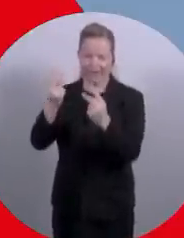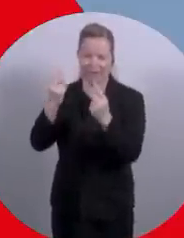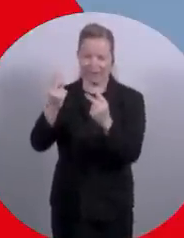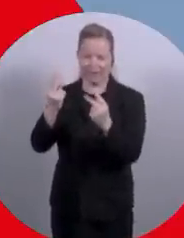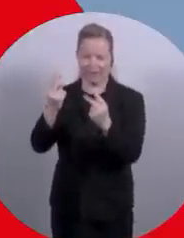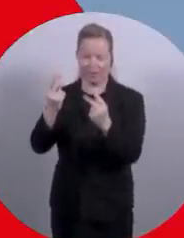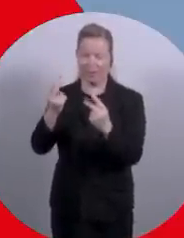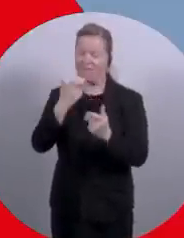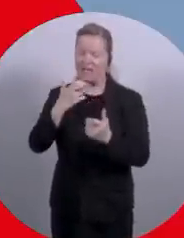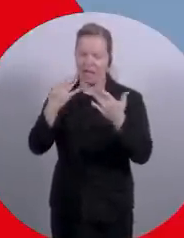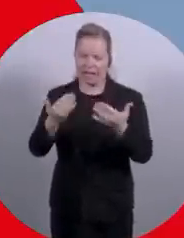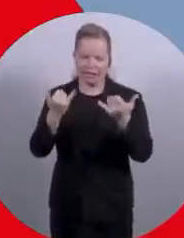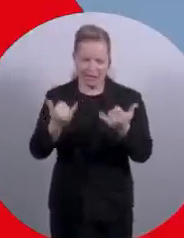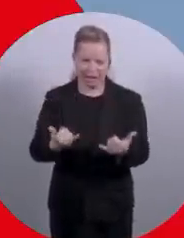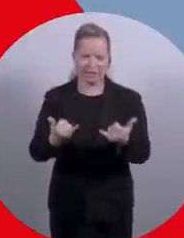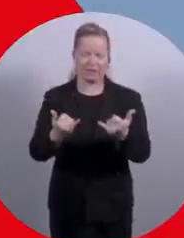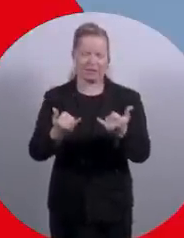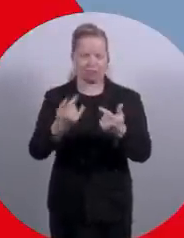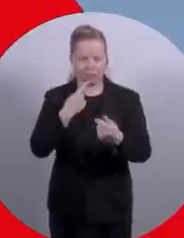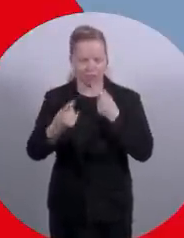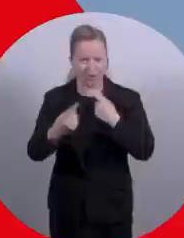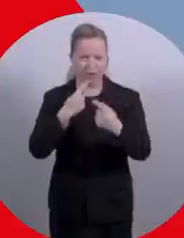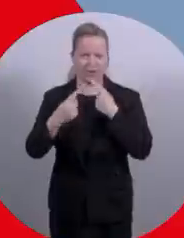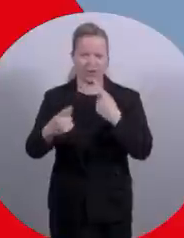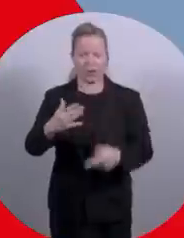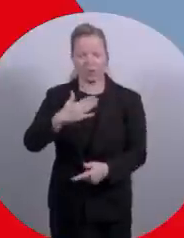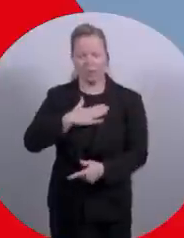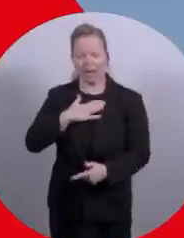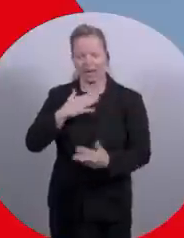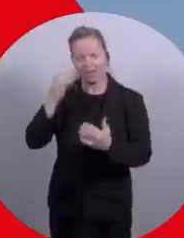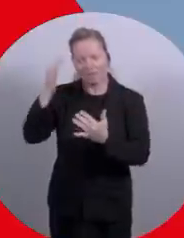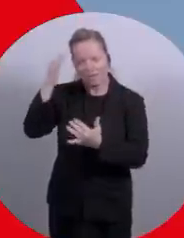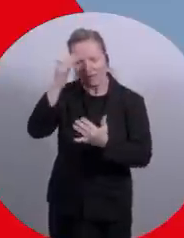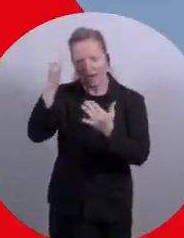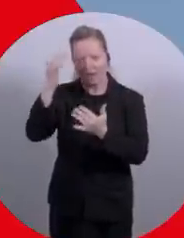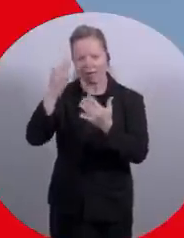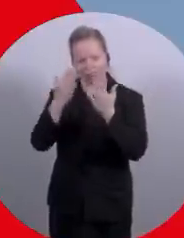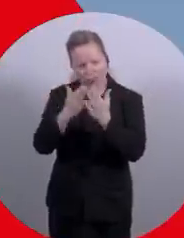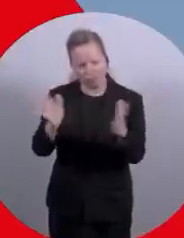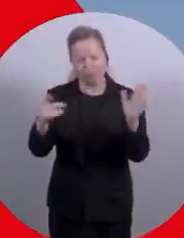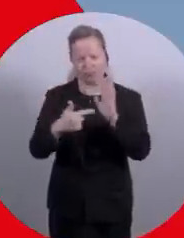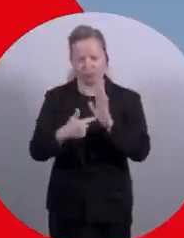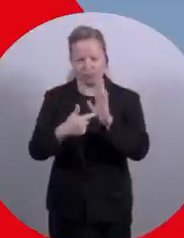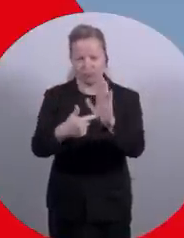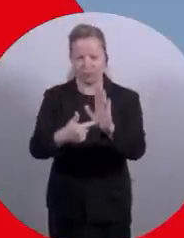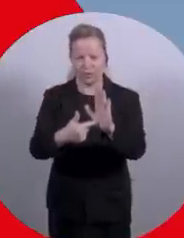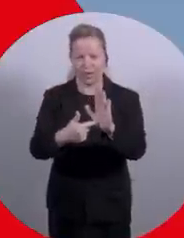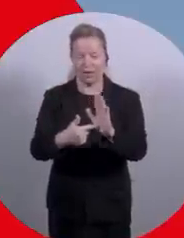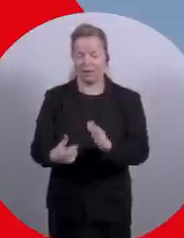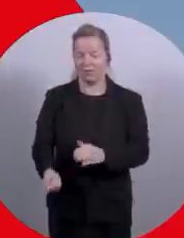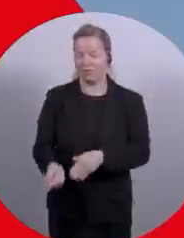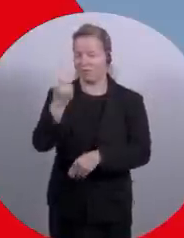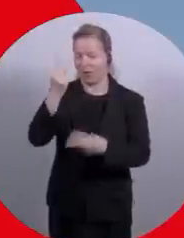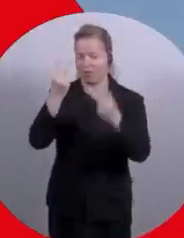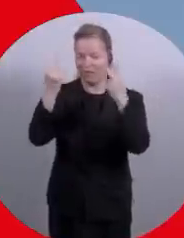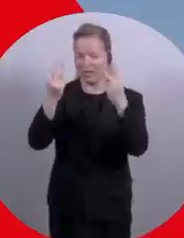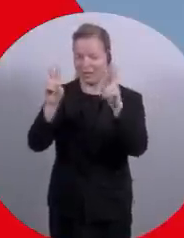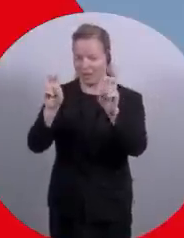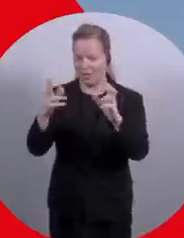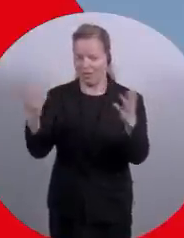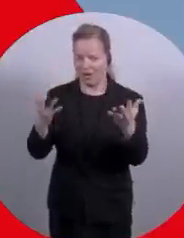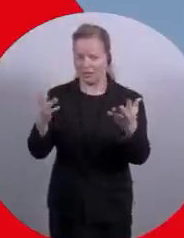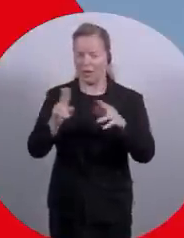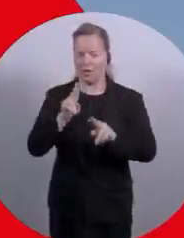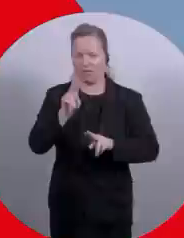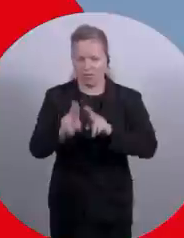ansprechen und auch da meine Gedanken dazu äußern sicherlich die Pflege wir